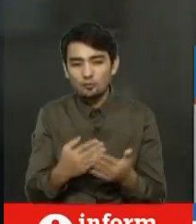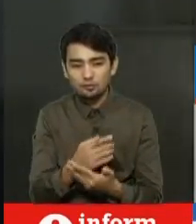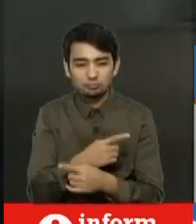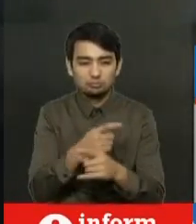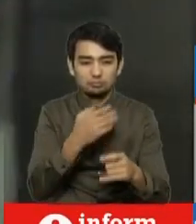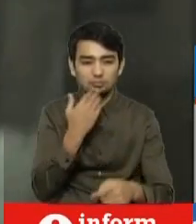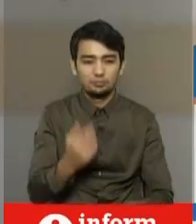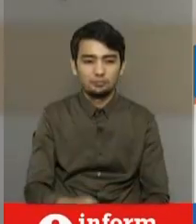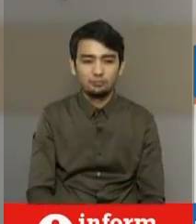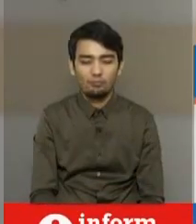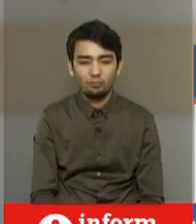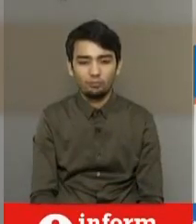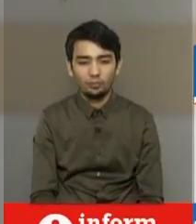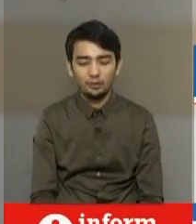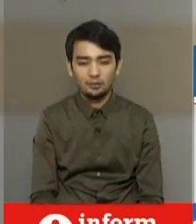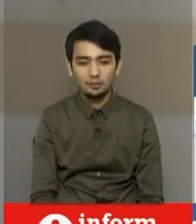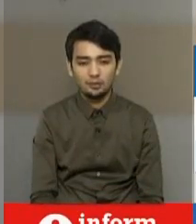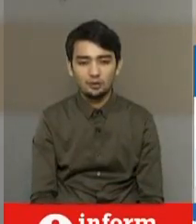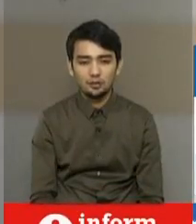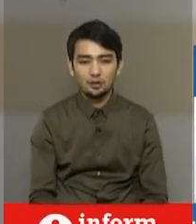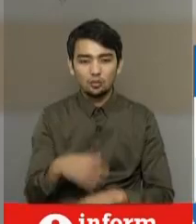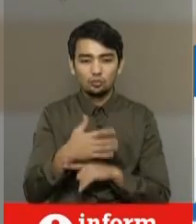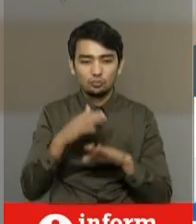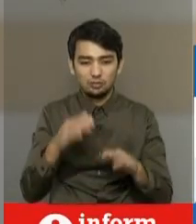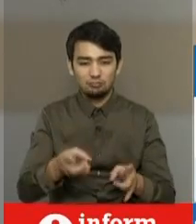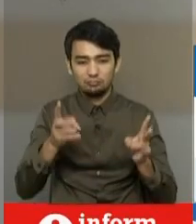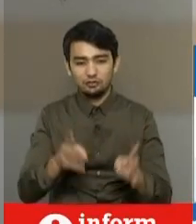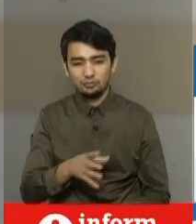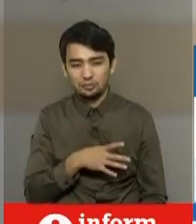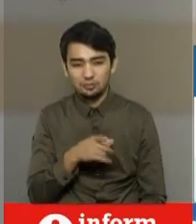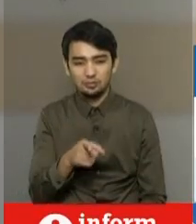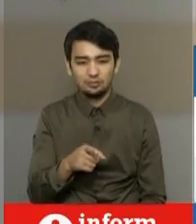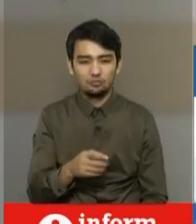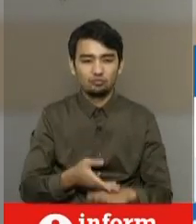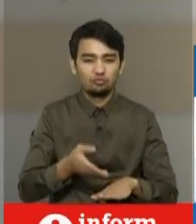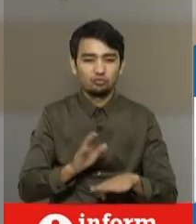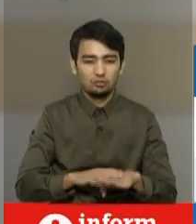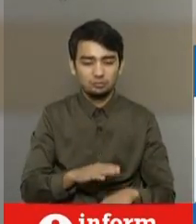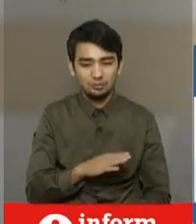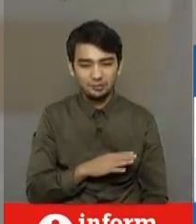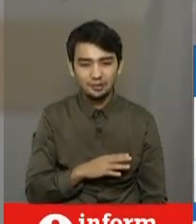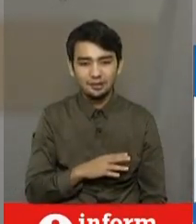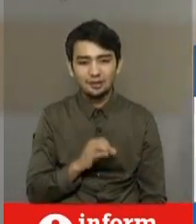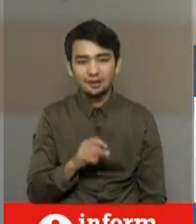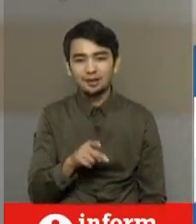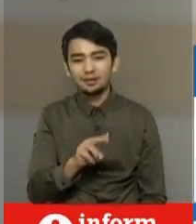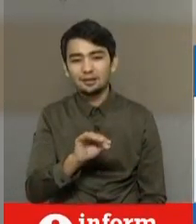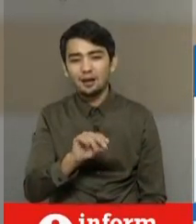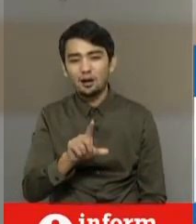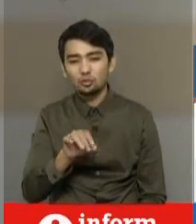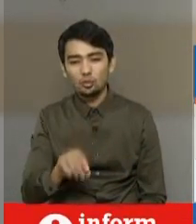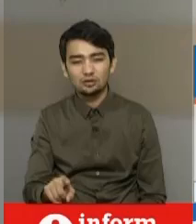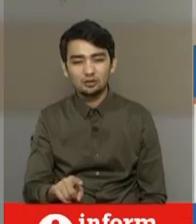jok. Köşe jarakatından kelip tüstü, jağdaya tüskün kezde öte ağır bolgan. Diagnozında